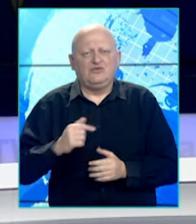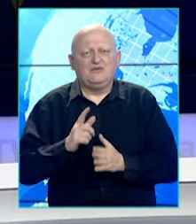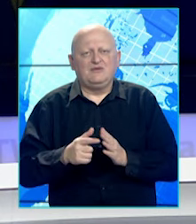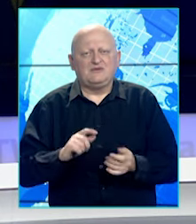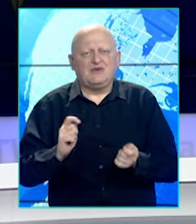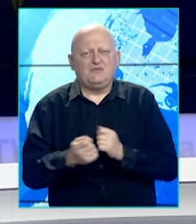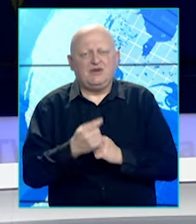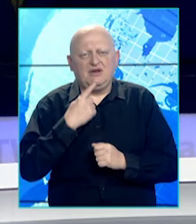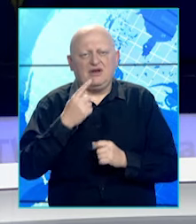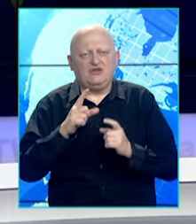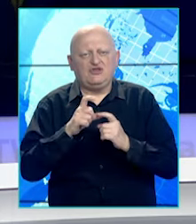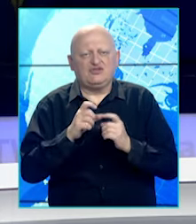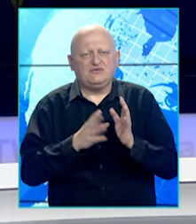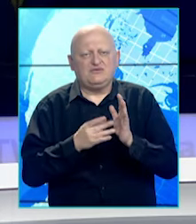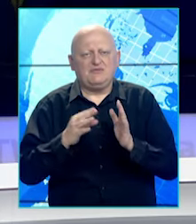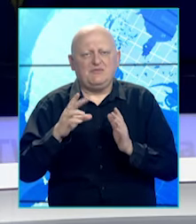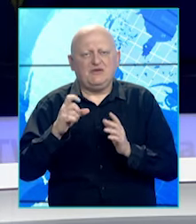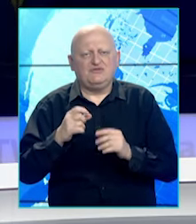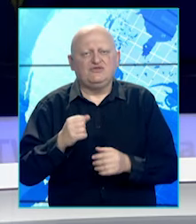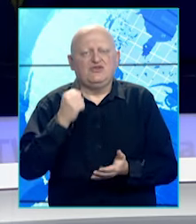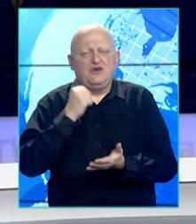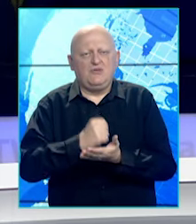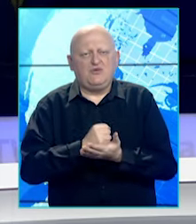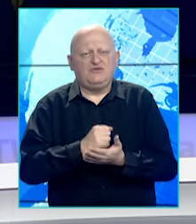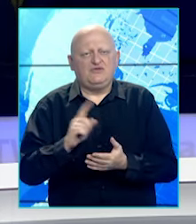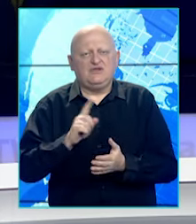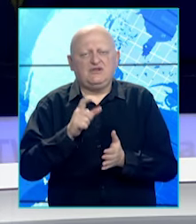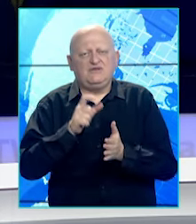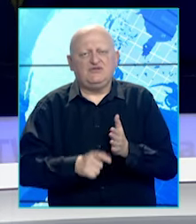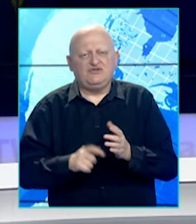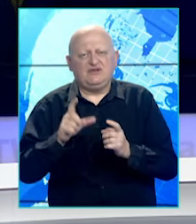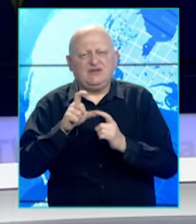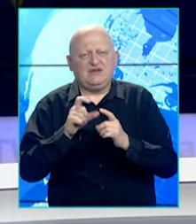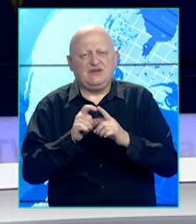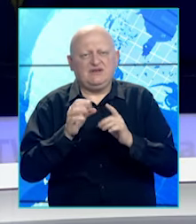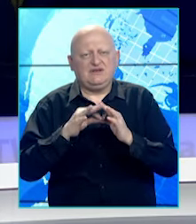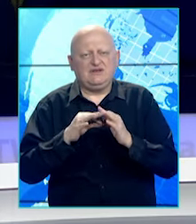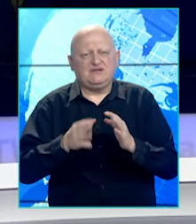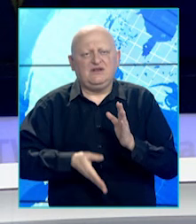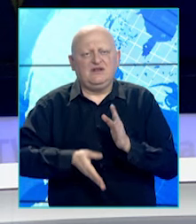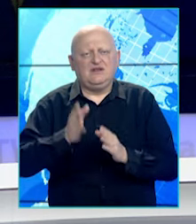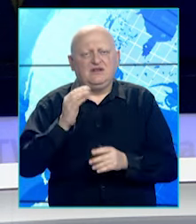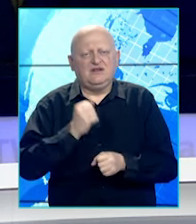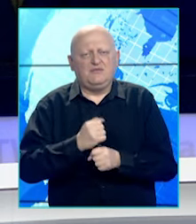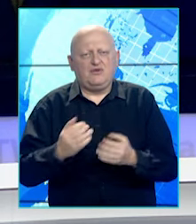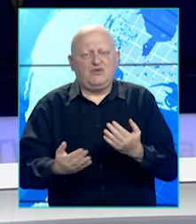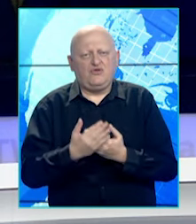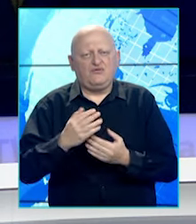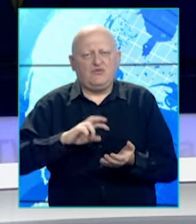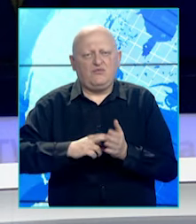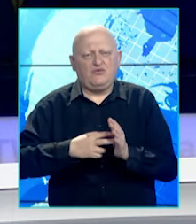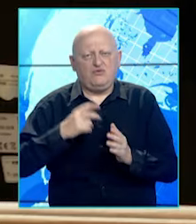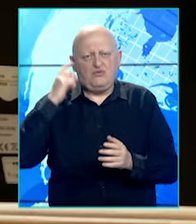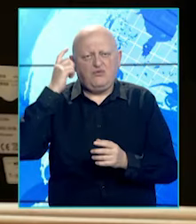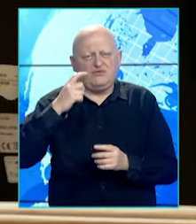Došlo je vrijeme za promjene, poručuje Šemsudin Mehmedović. Potvrdio je da više nije član stranke Demokratske akcije i da